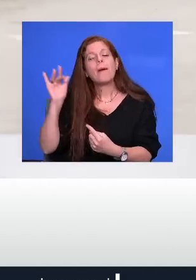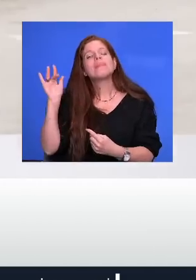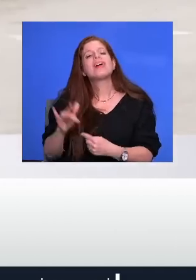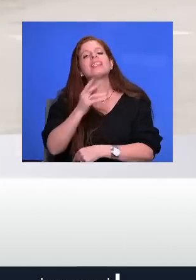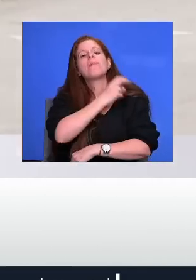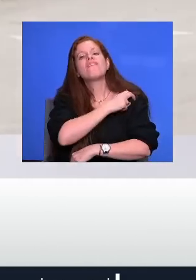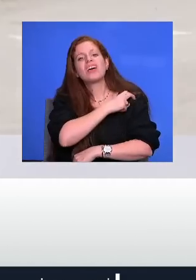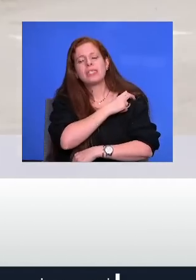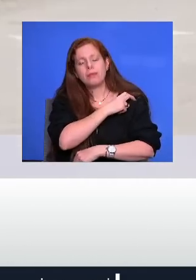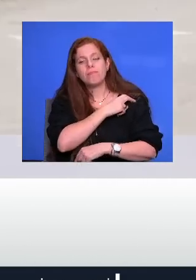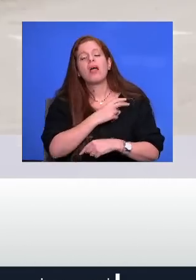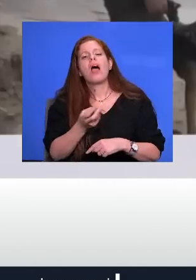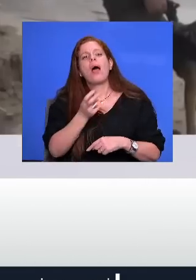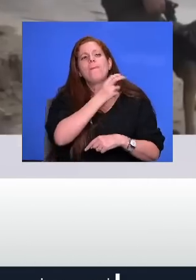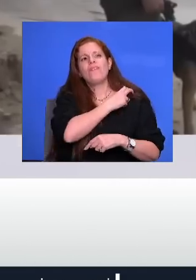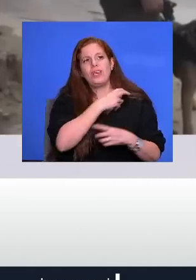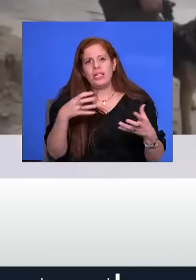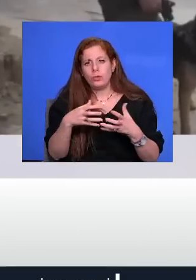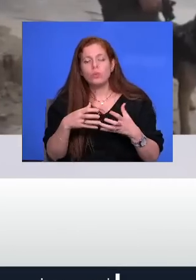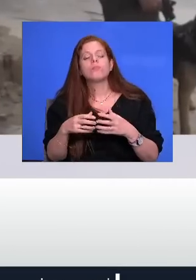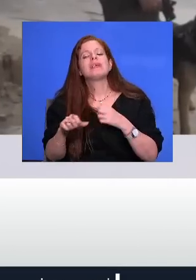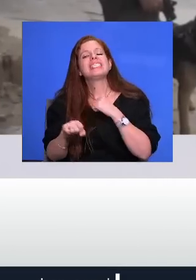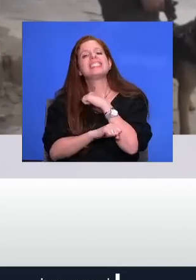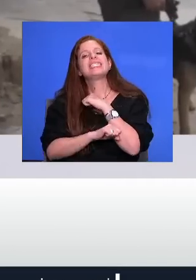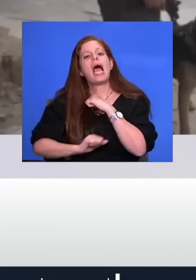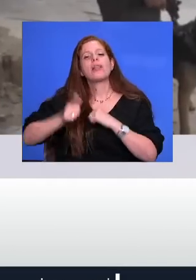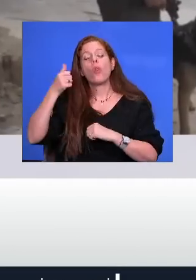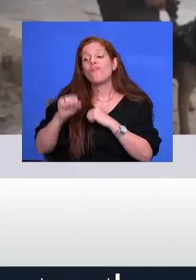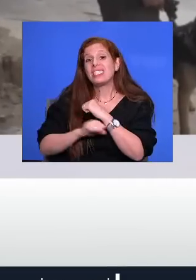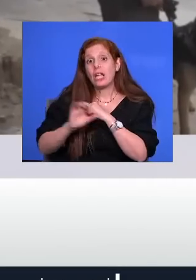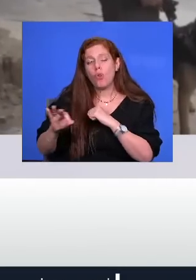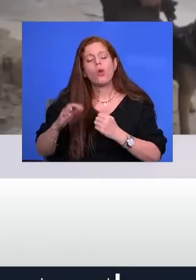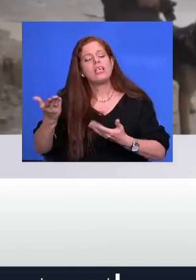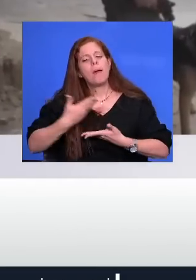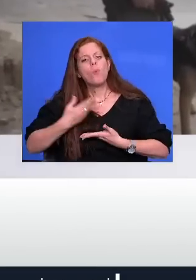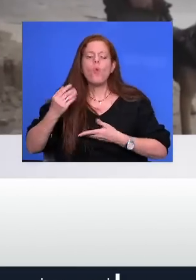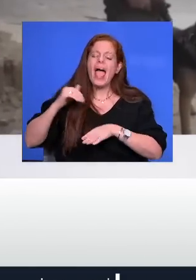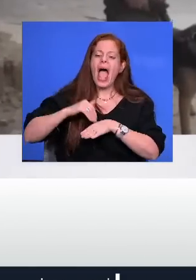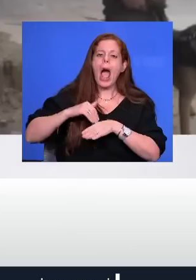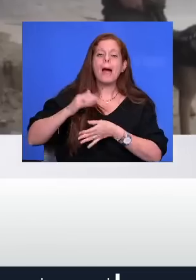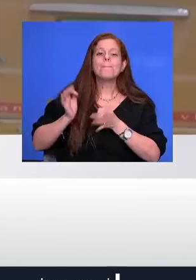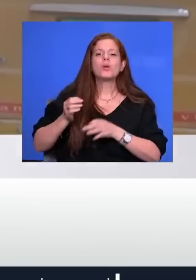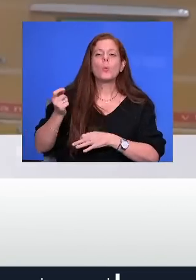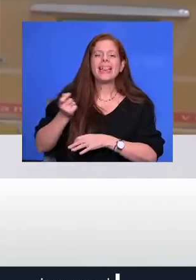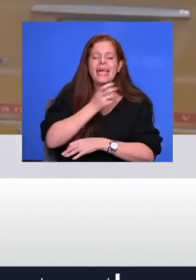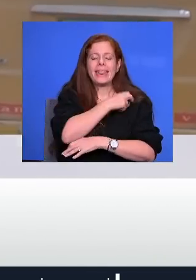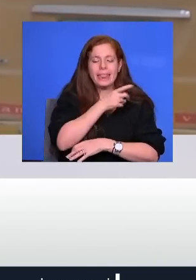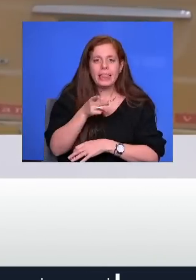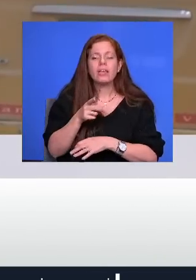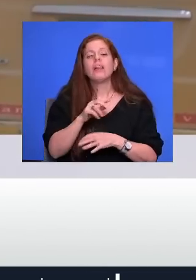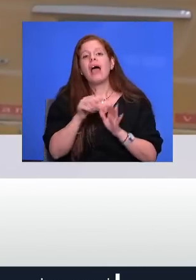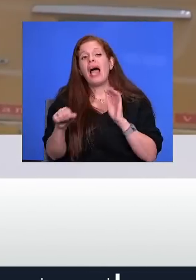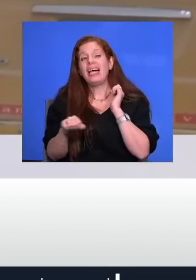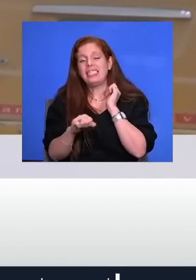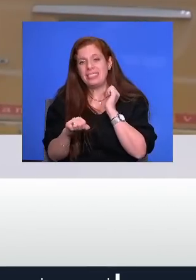מפקד הגדוד, קצין בדרגת סגן אלוף וסגנו, יקבלו הערה פיקודית. סגן מפקד הפלוגה יודח